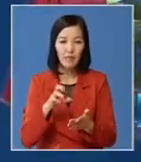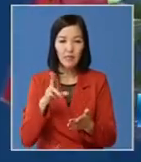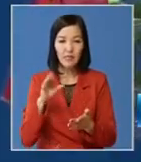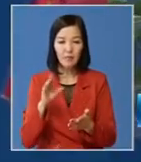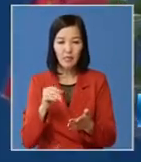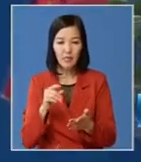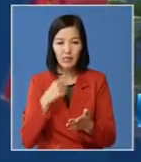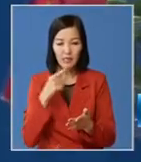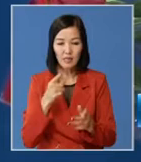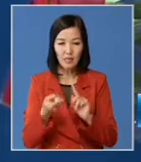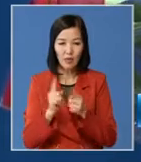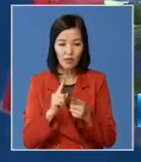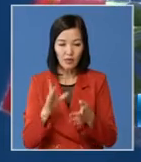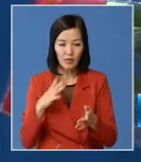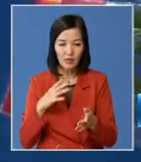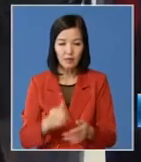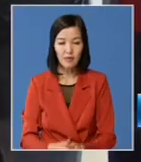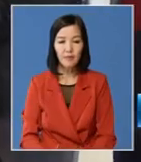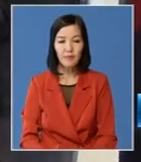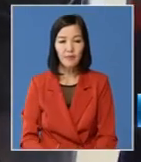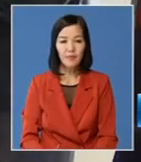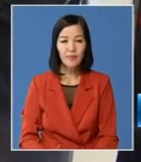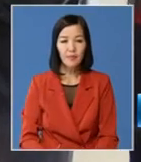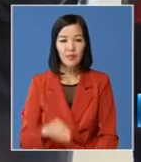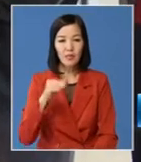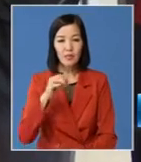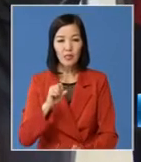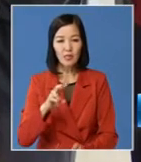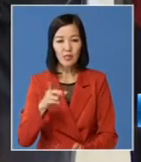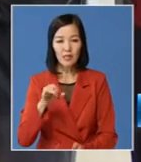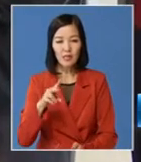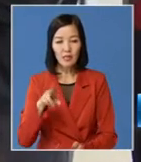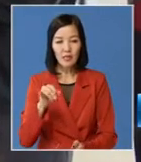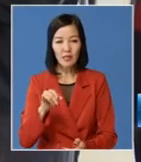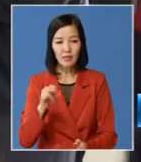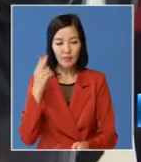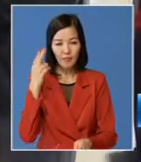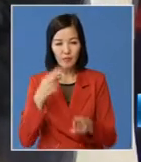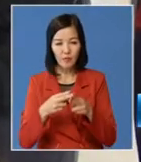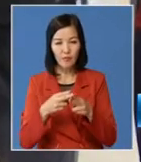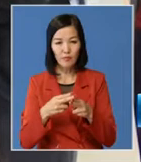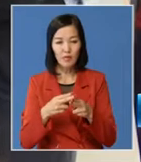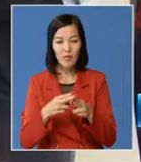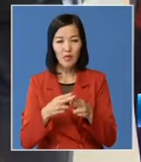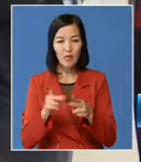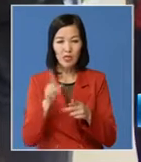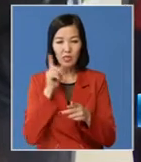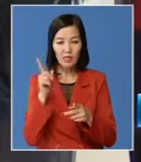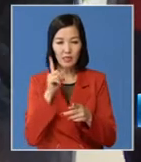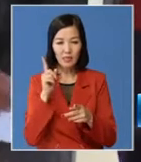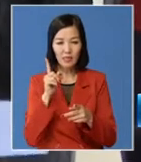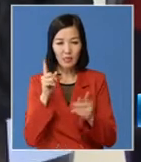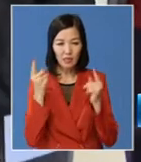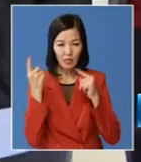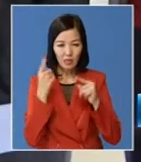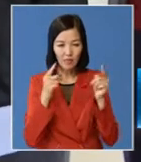қазақ ақындарының антологиясына енген. Жангелді бауырымыз осы соңғы талантты буындардың қатарына жатады.